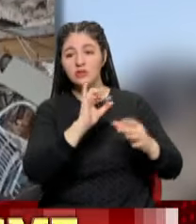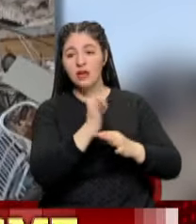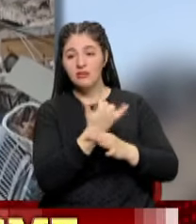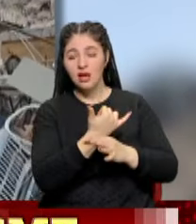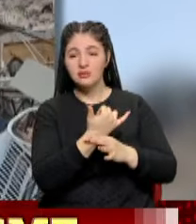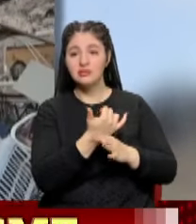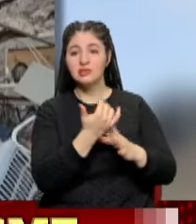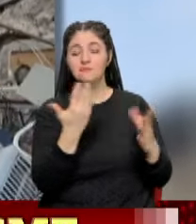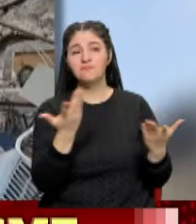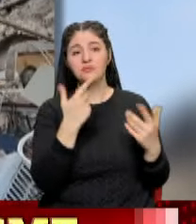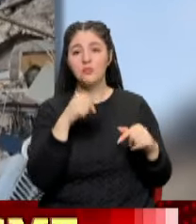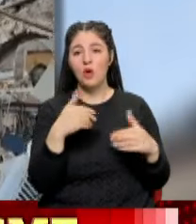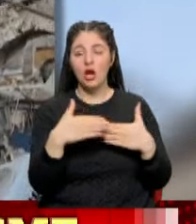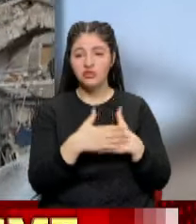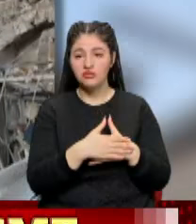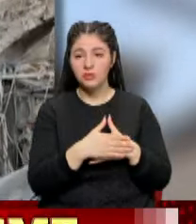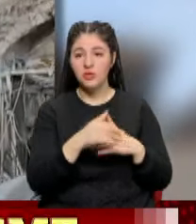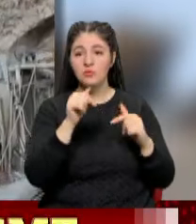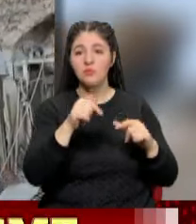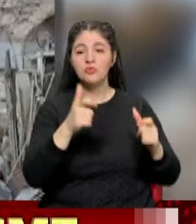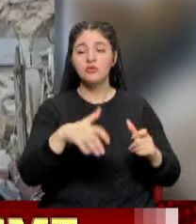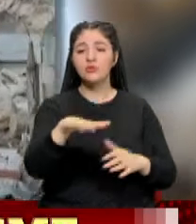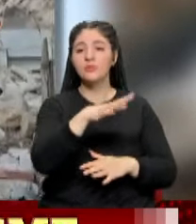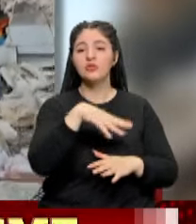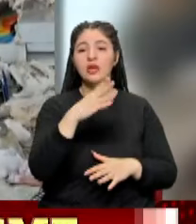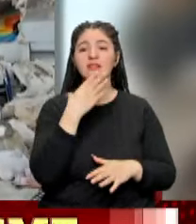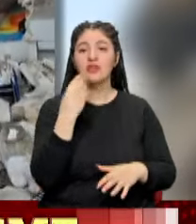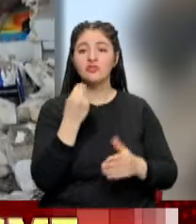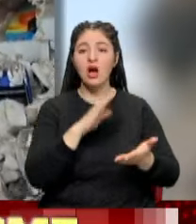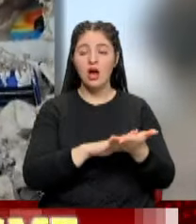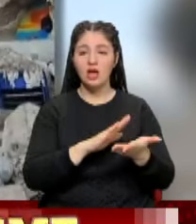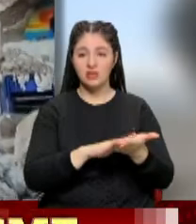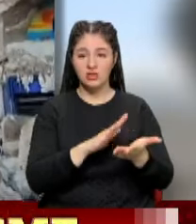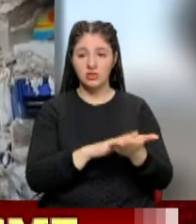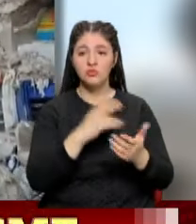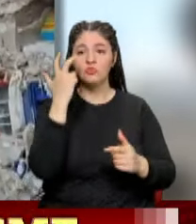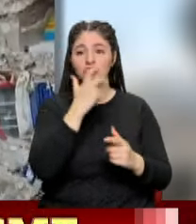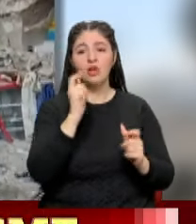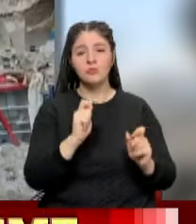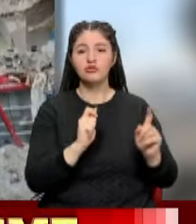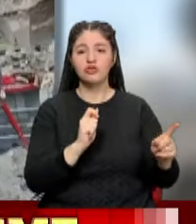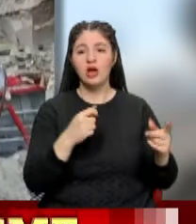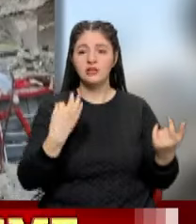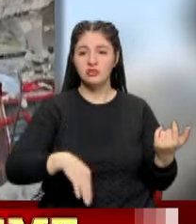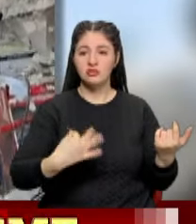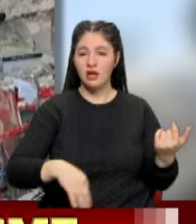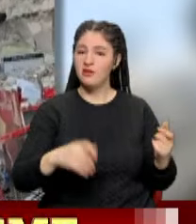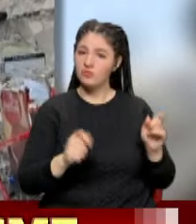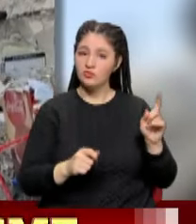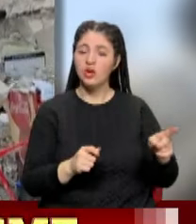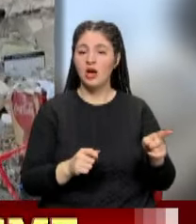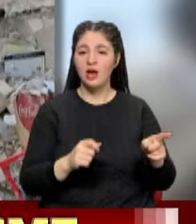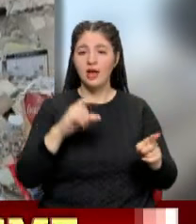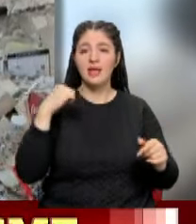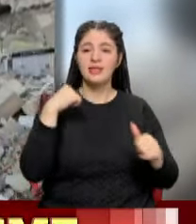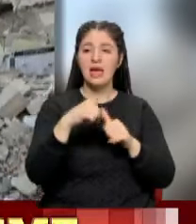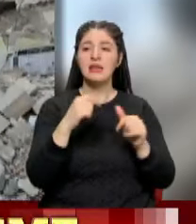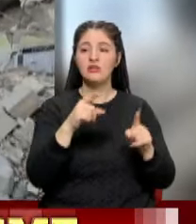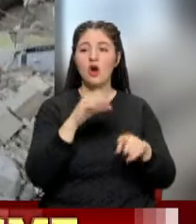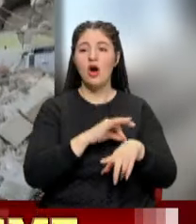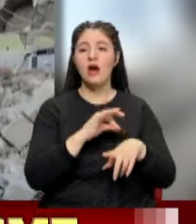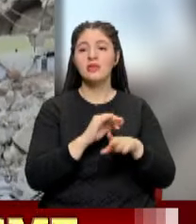sanatları. Mesela bu akşam burada bütün o genç arkadaşlarımız müzik çalacaklar, gitarlarını çalacaklar. Tekrardan